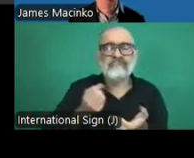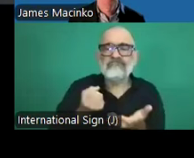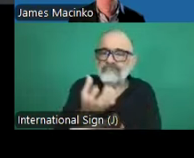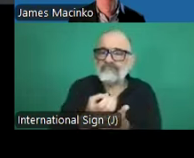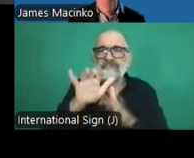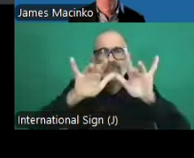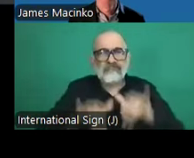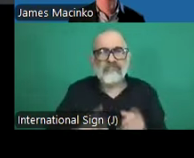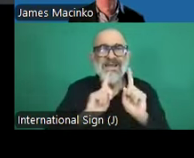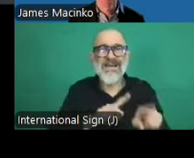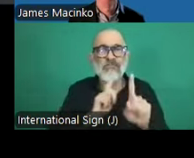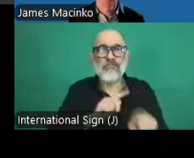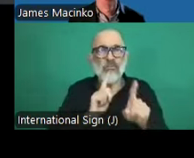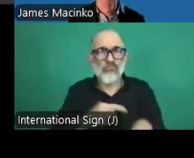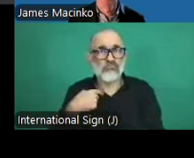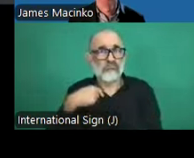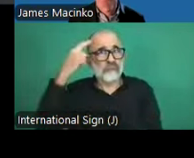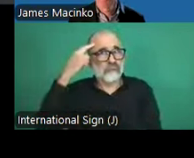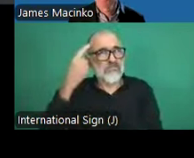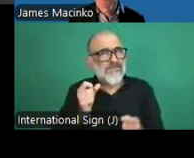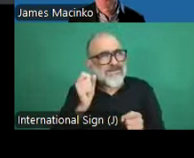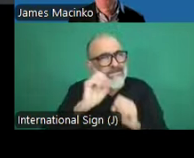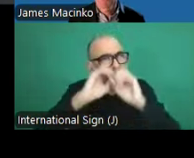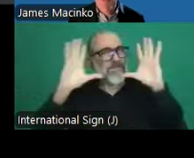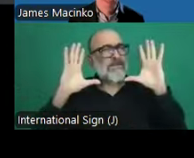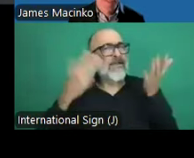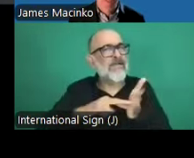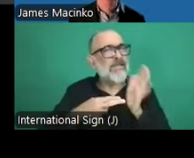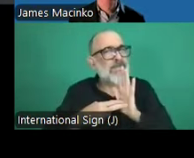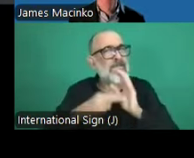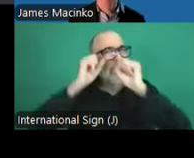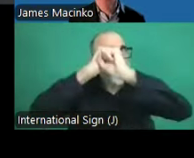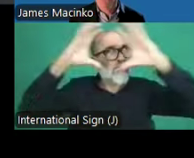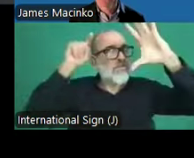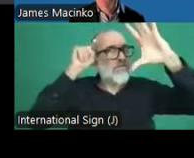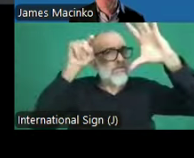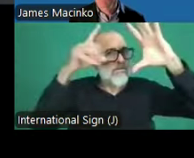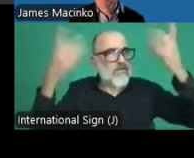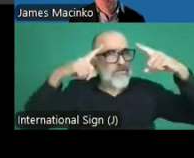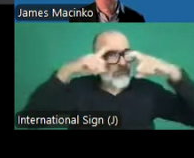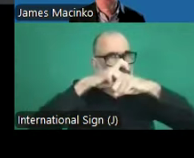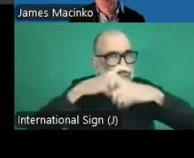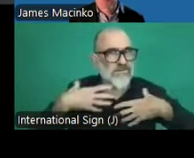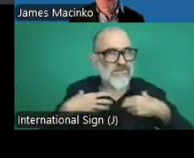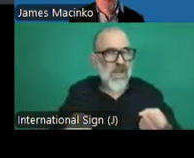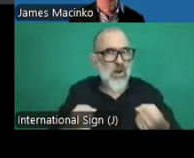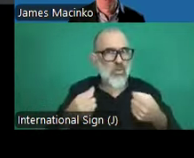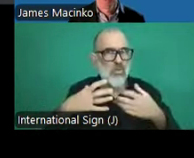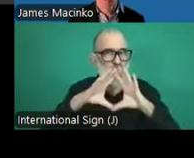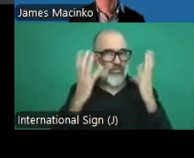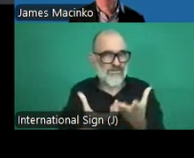un défi énorme, mais je crois que une des choses que l'on peut voir dans ce rapport, c'est vraiment